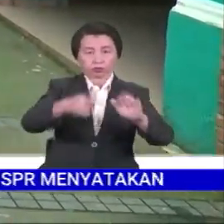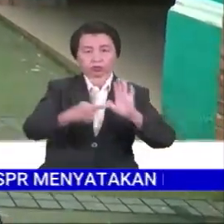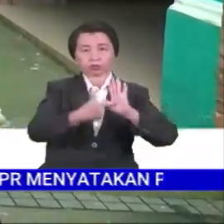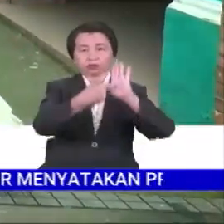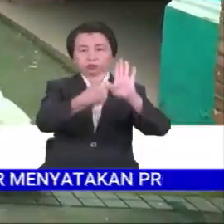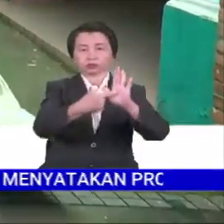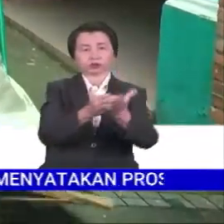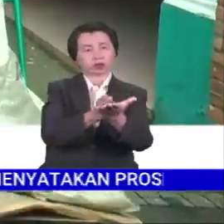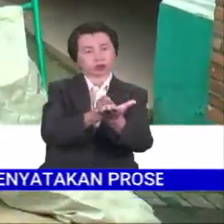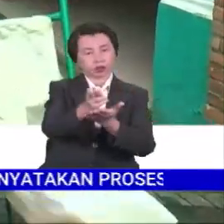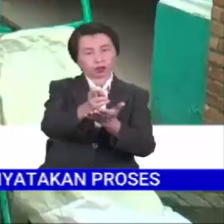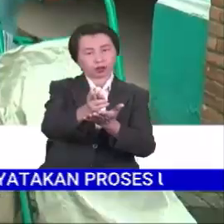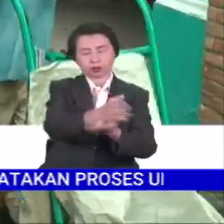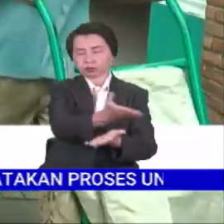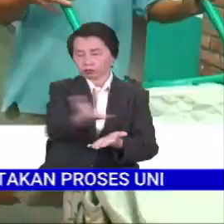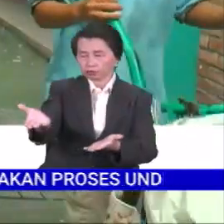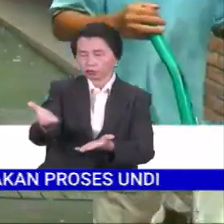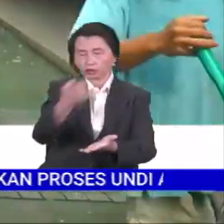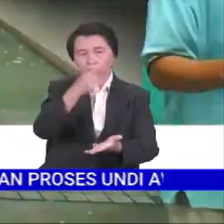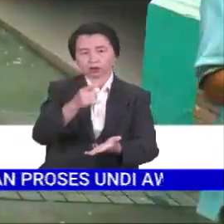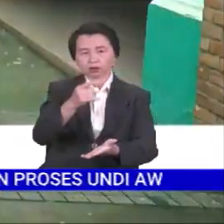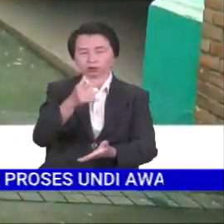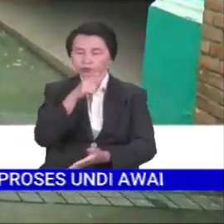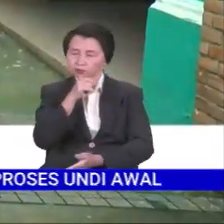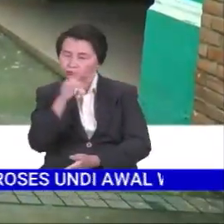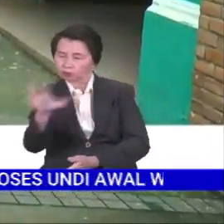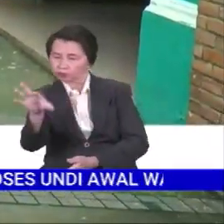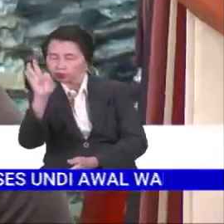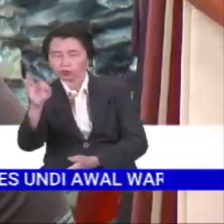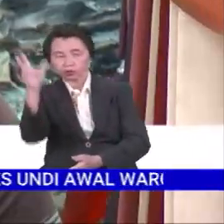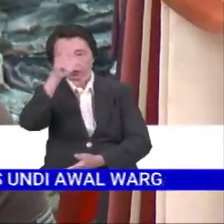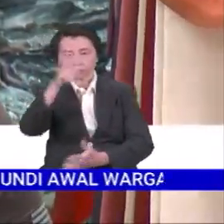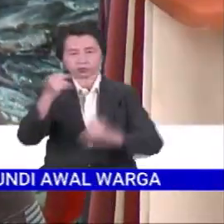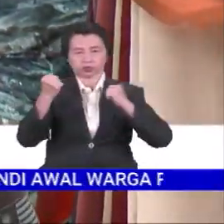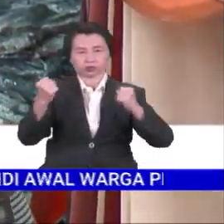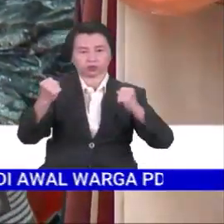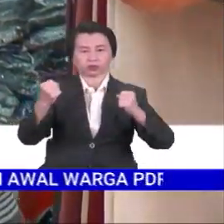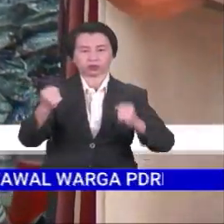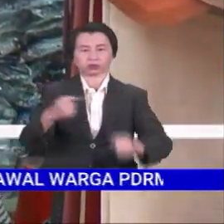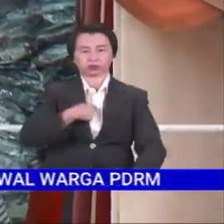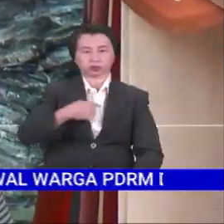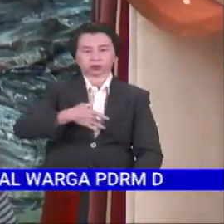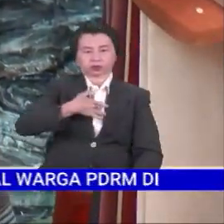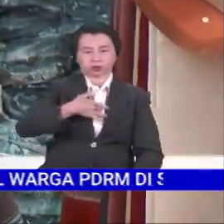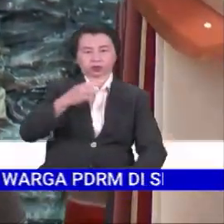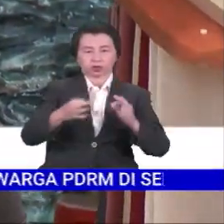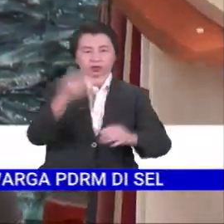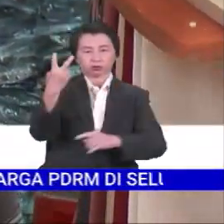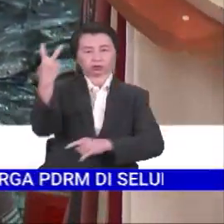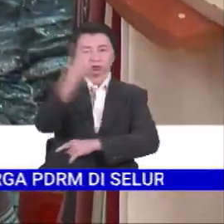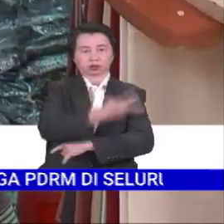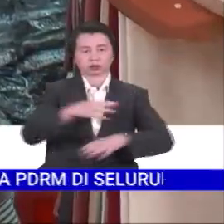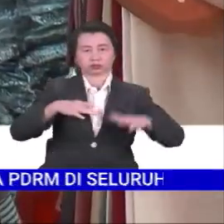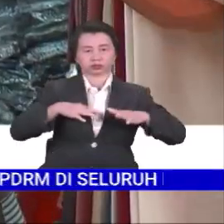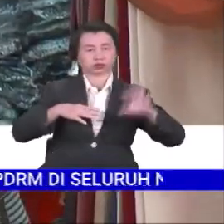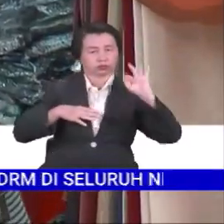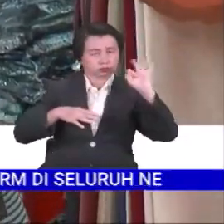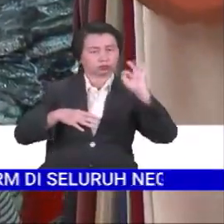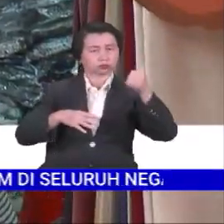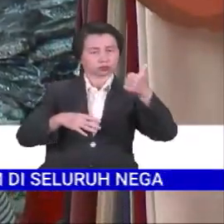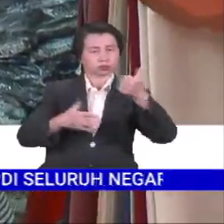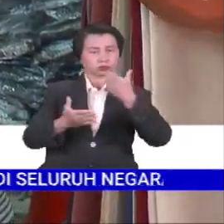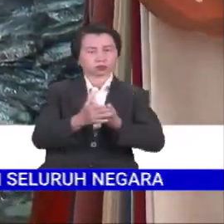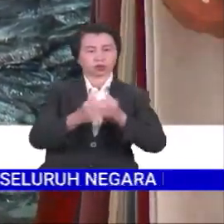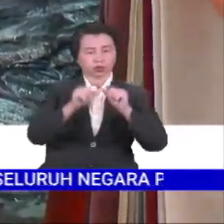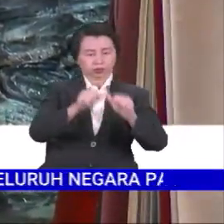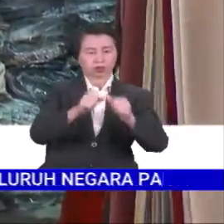menunjukkan hak diorang untuk menentukan satu kerajaan yang stabil. Okey, saya rasa kalau dua cuti itu baguslah sebab yang